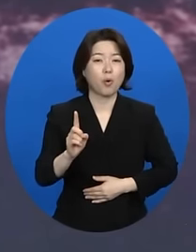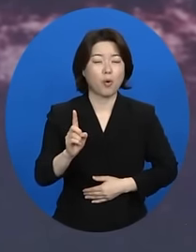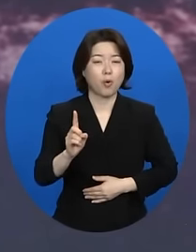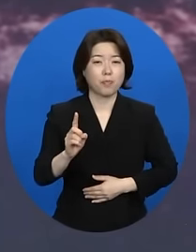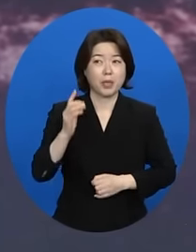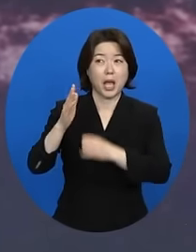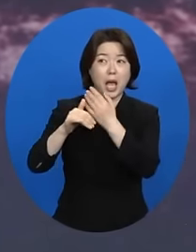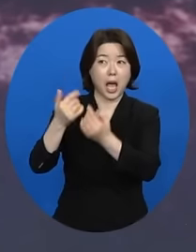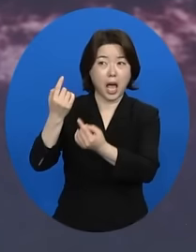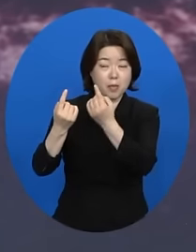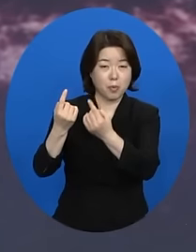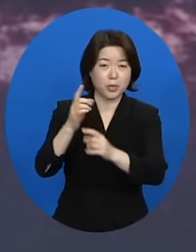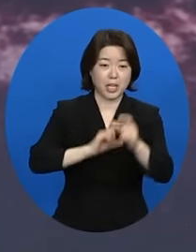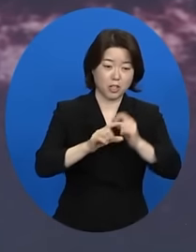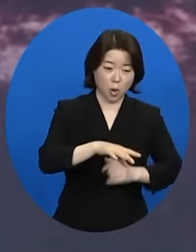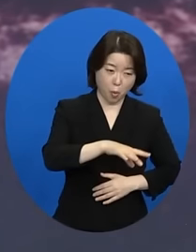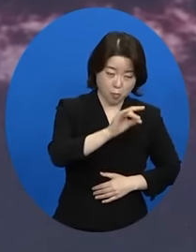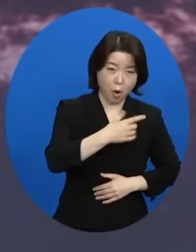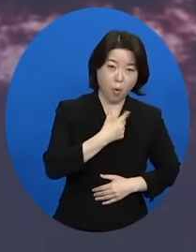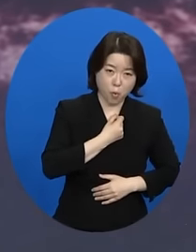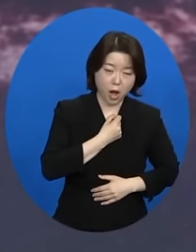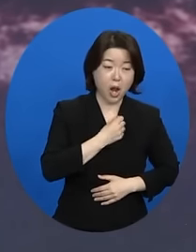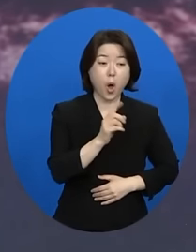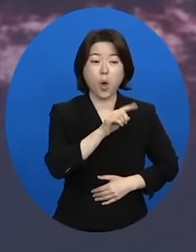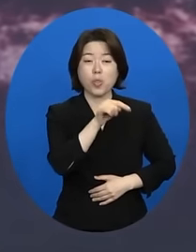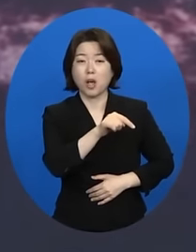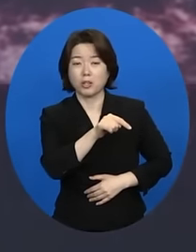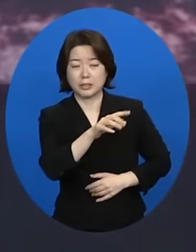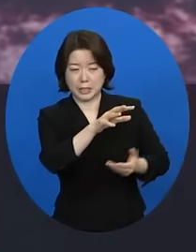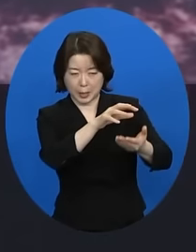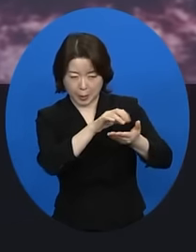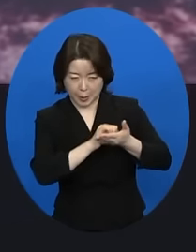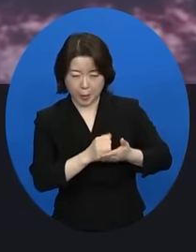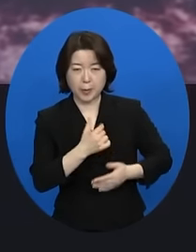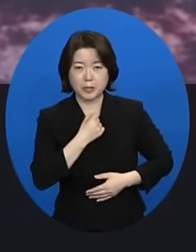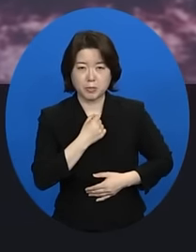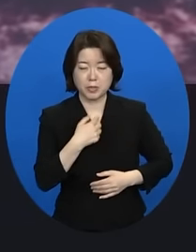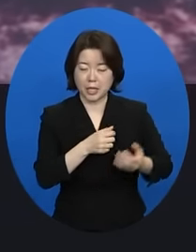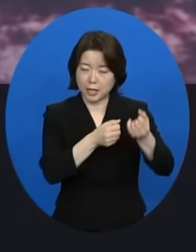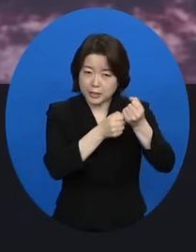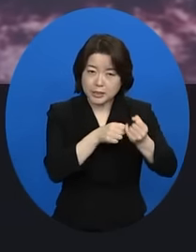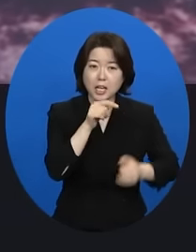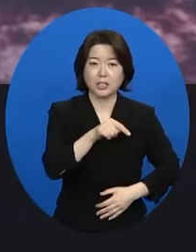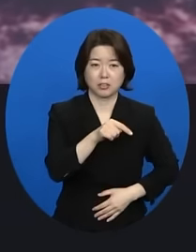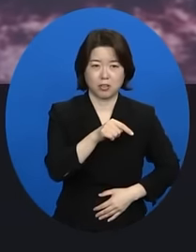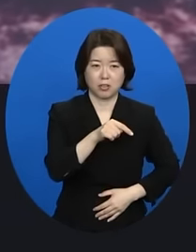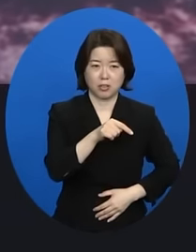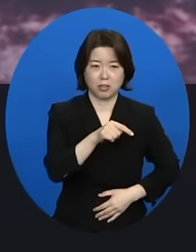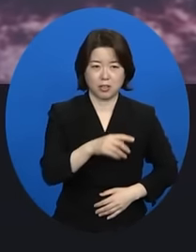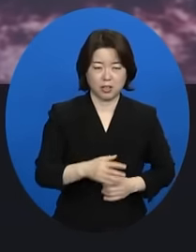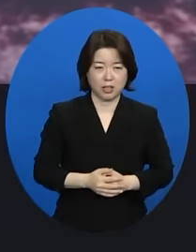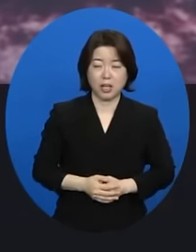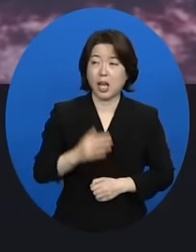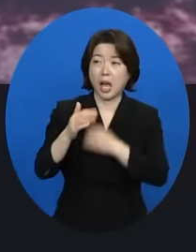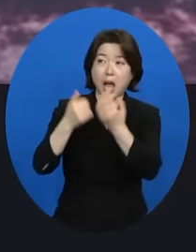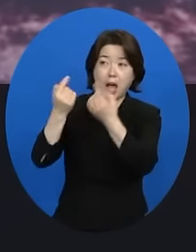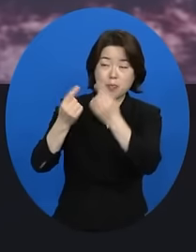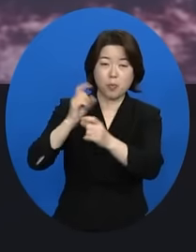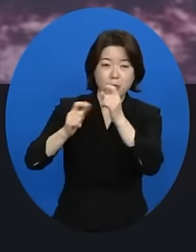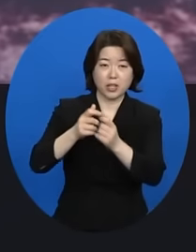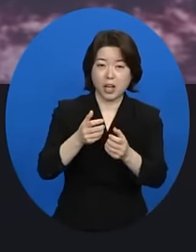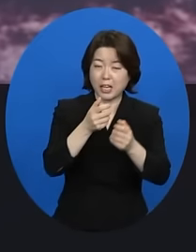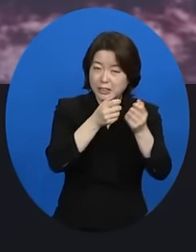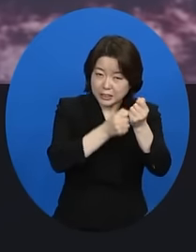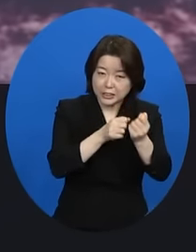더 우선하는 그 어떤 것을 얻고자 하는 내가 의지하는 수단. 하나님보다 더 의지하는